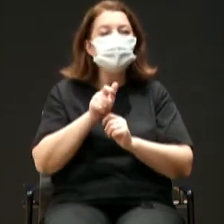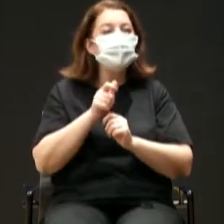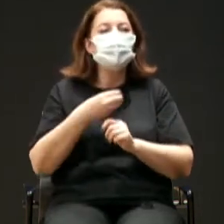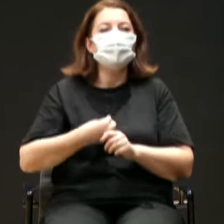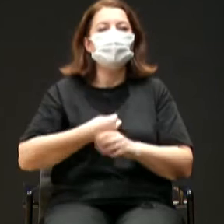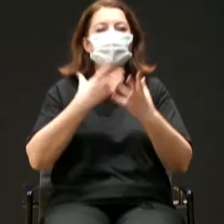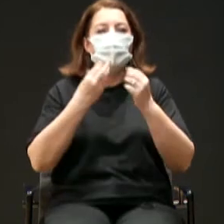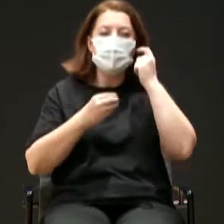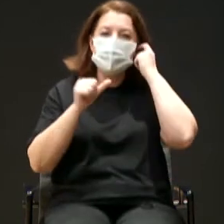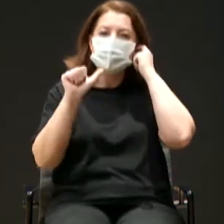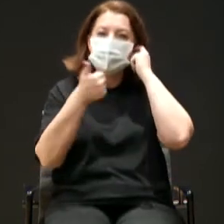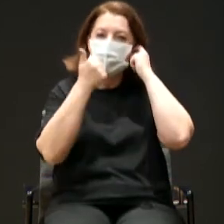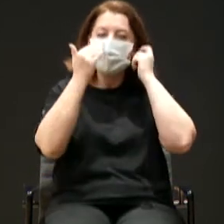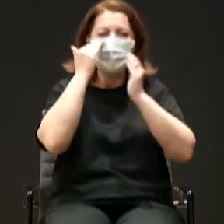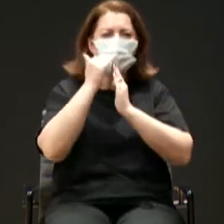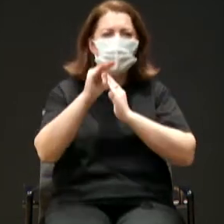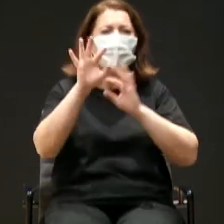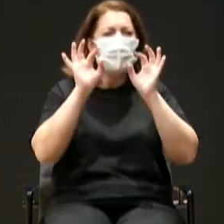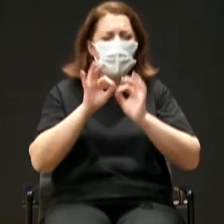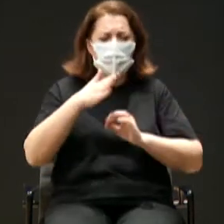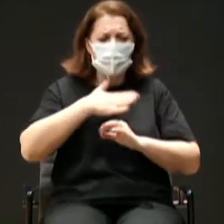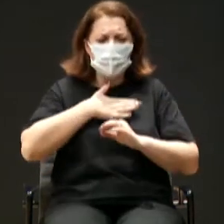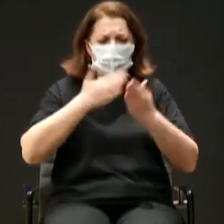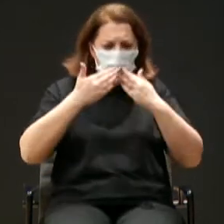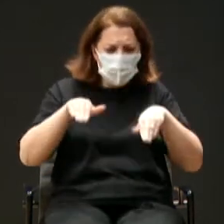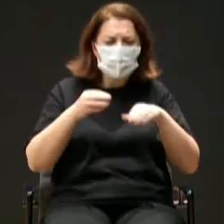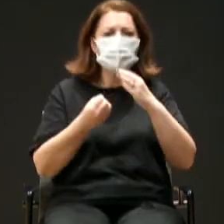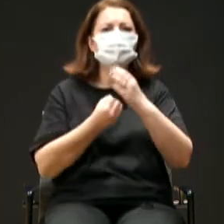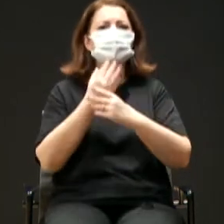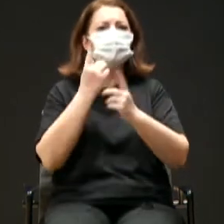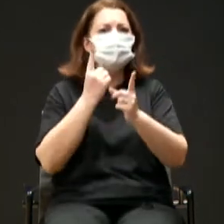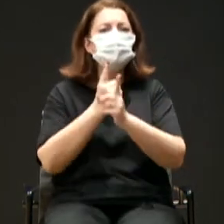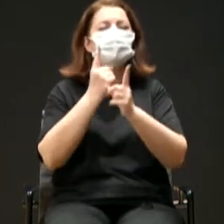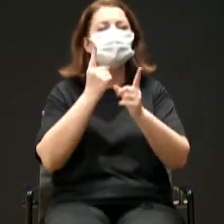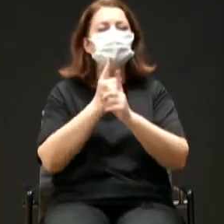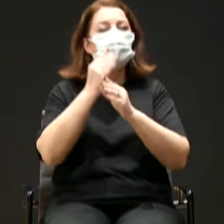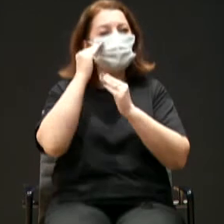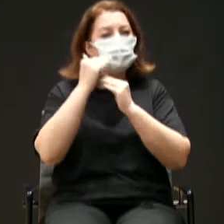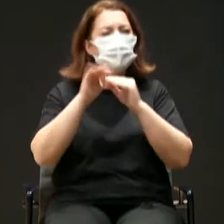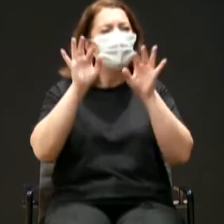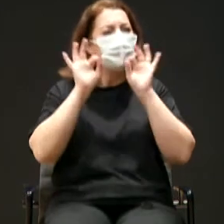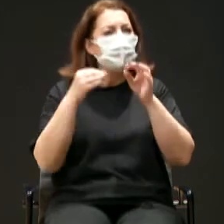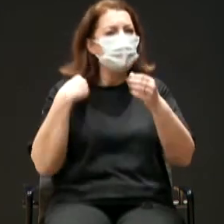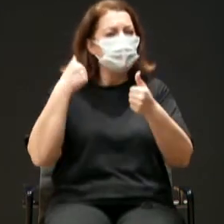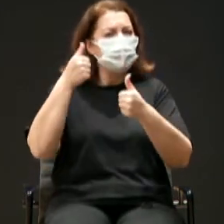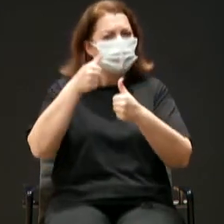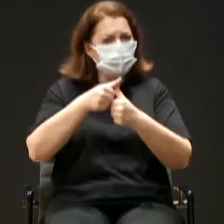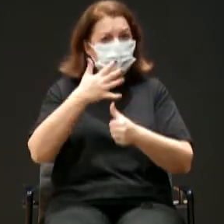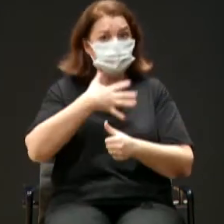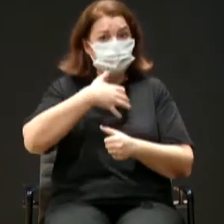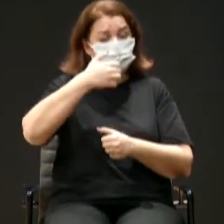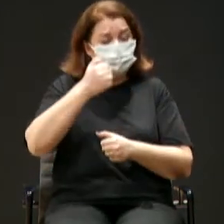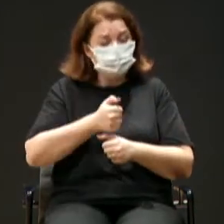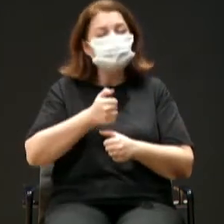dönem engeller çıkmıştır. Milletimizin her seferinde azmi ve cesaretiyle